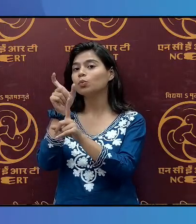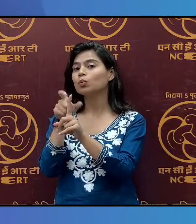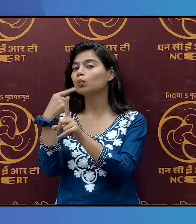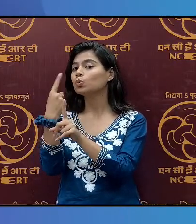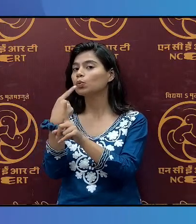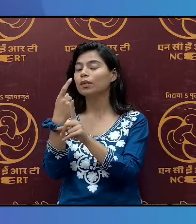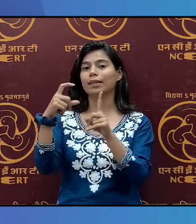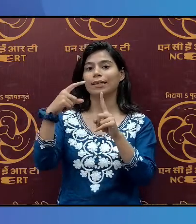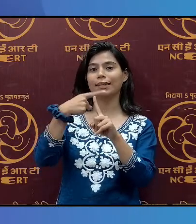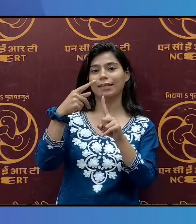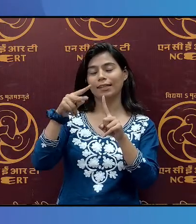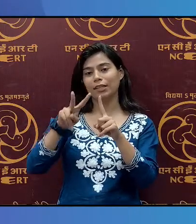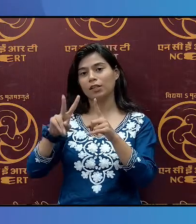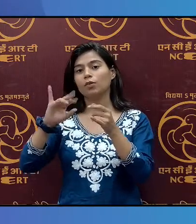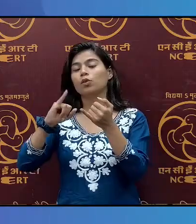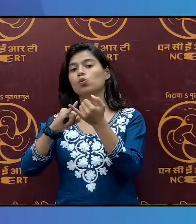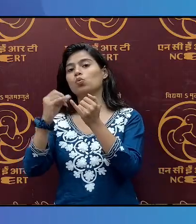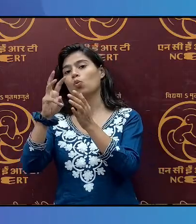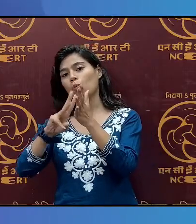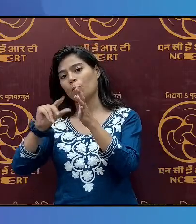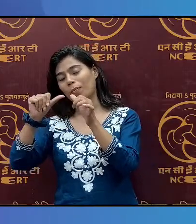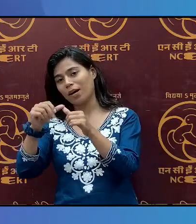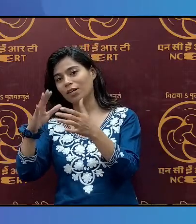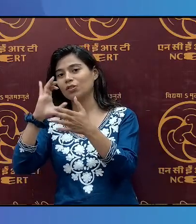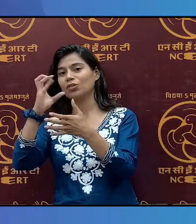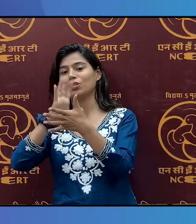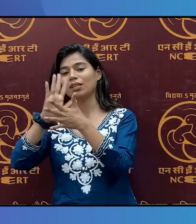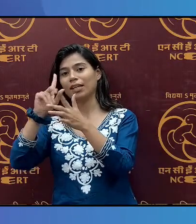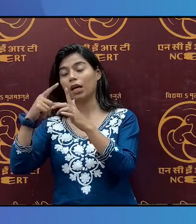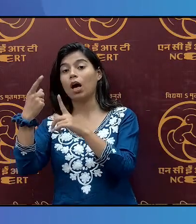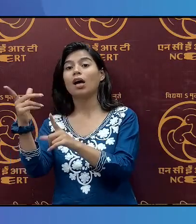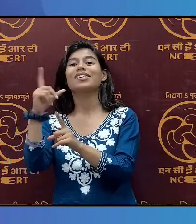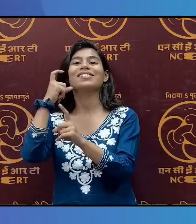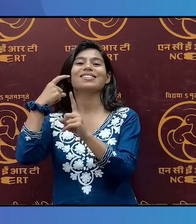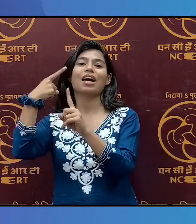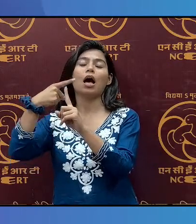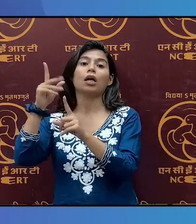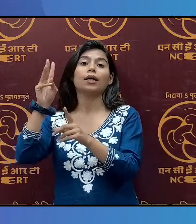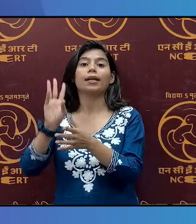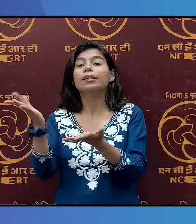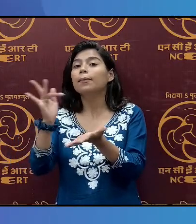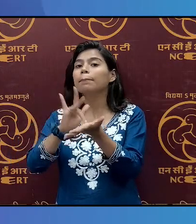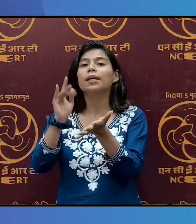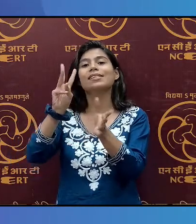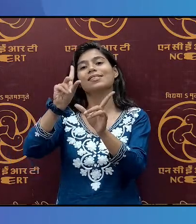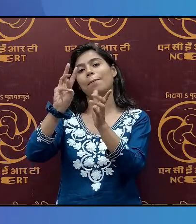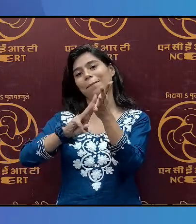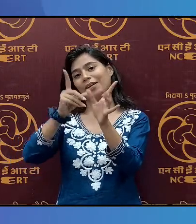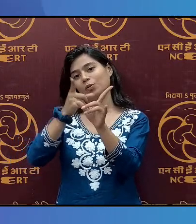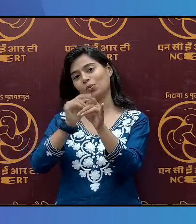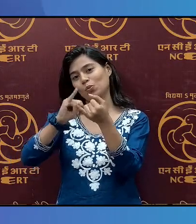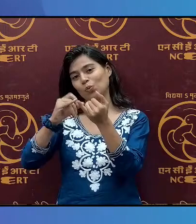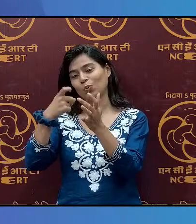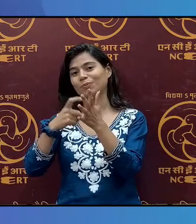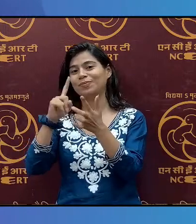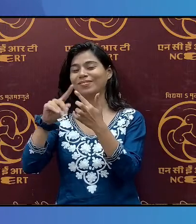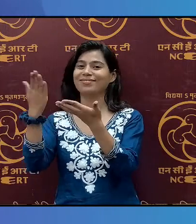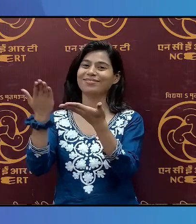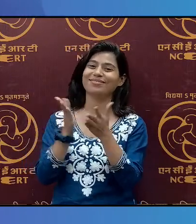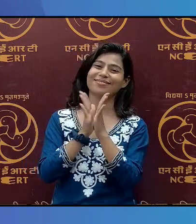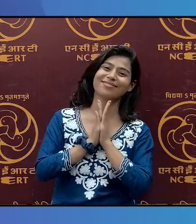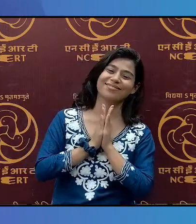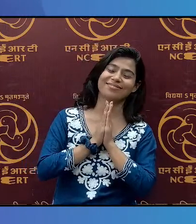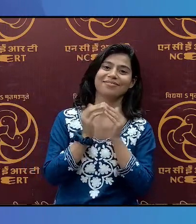TV Somashekar, RIE NCERT Mysuru से सर ने हमें ज्वाइन किया है. सर नमस्कार, warm welcome.